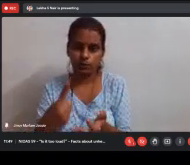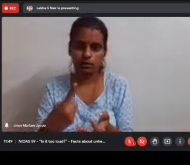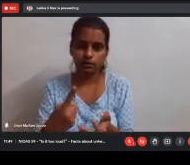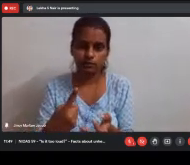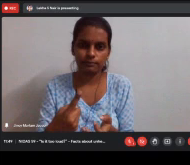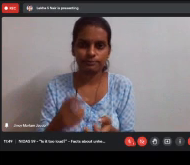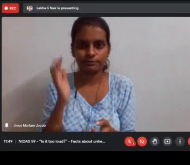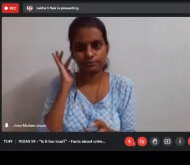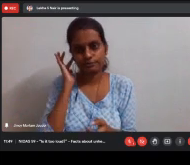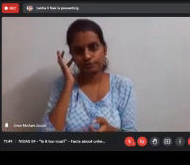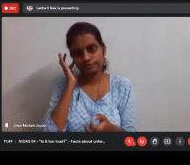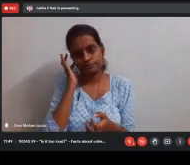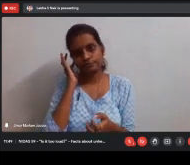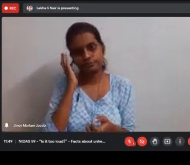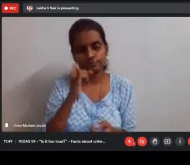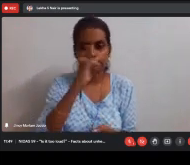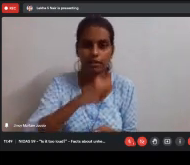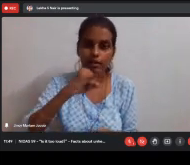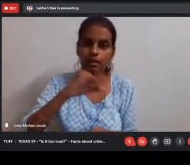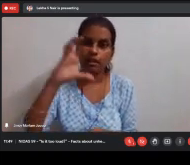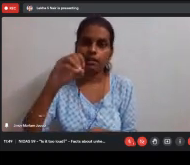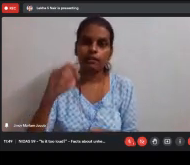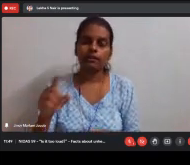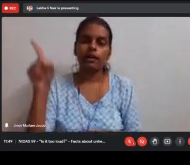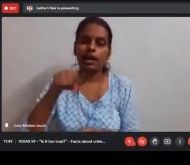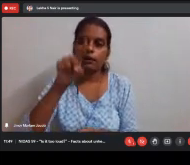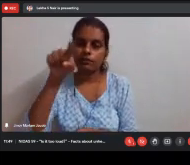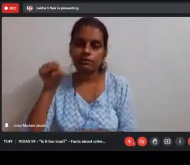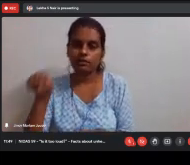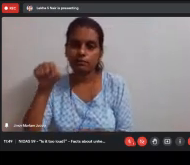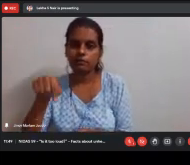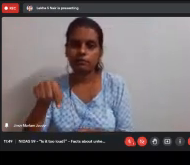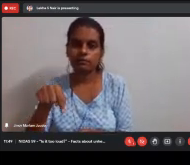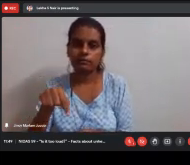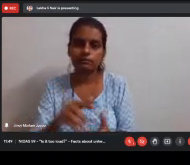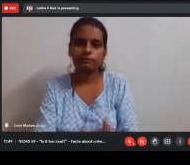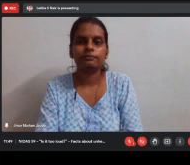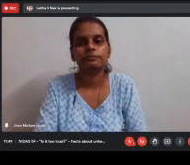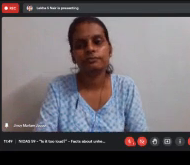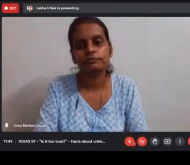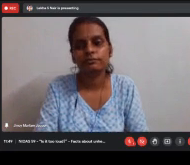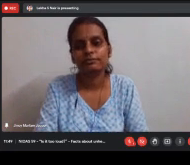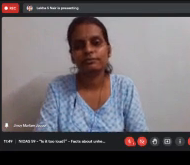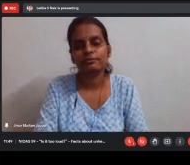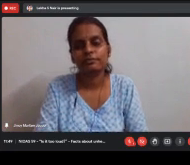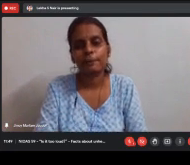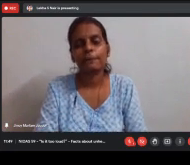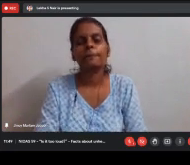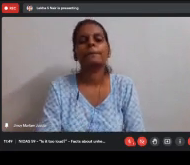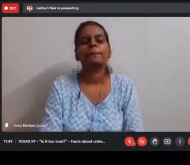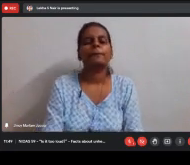ഒരു 15 മിനിറ്റ്സ് എങ്കിലും ഇടയ്ക്ക് ബ്രേക്ക് കൊടുക്കാതെ ചെയ്യാനായിട്ട് പാടില്ല. 60-60 rule എന്ന് പറയും. അതായത് 60%